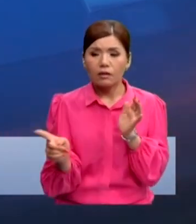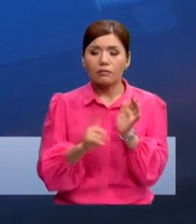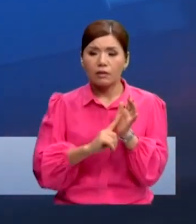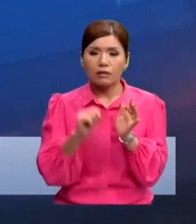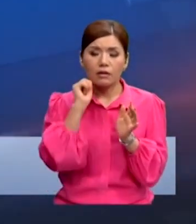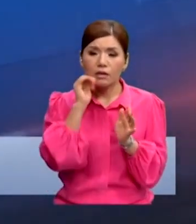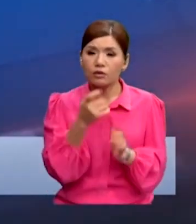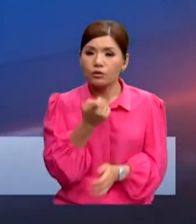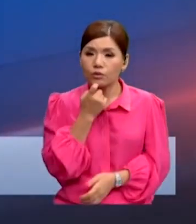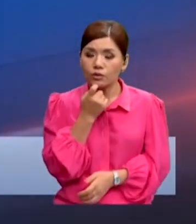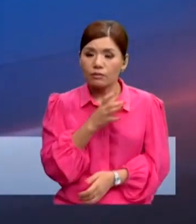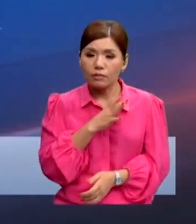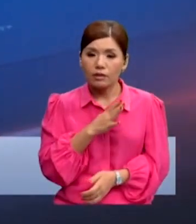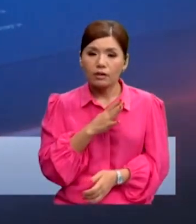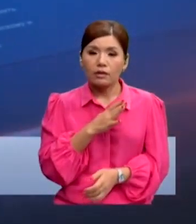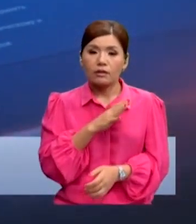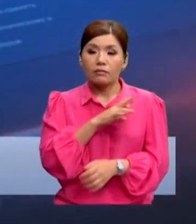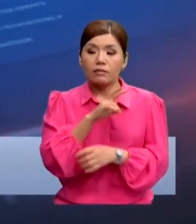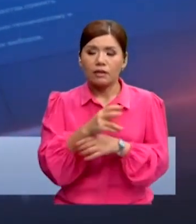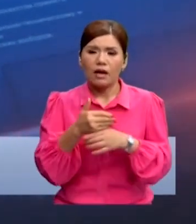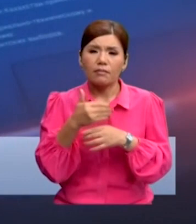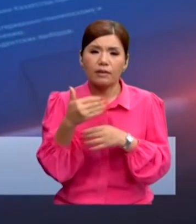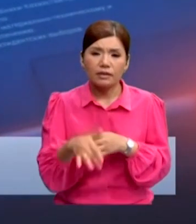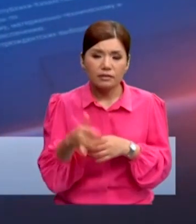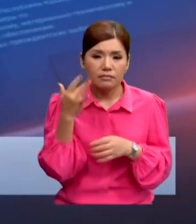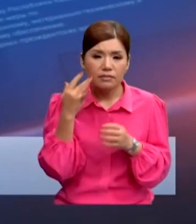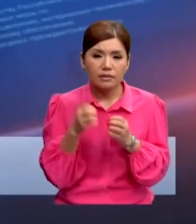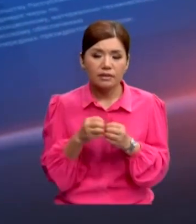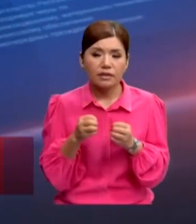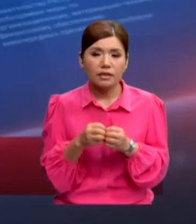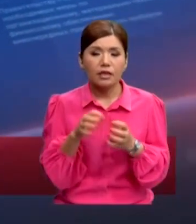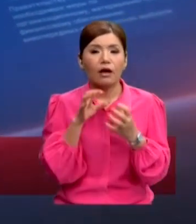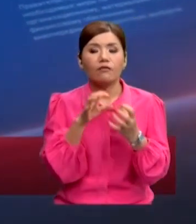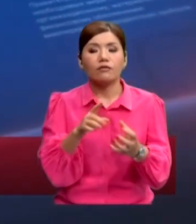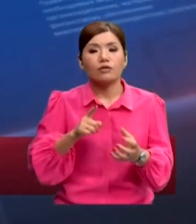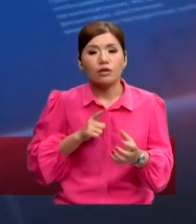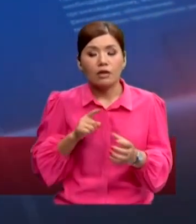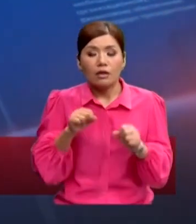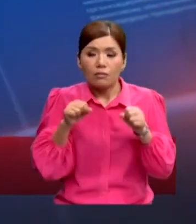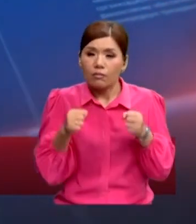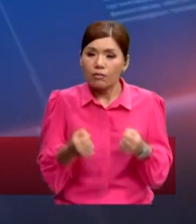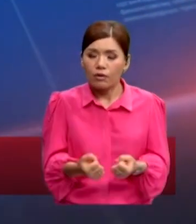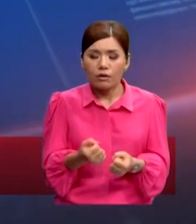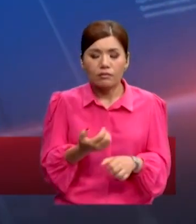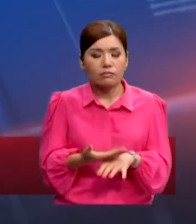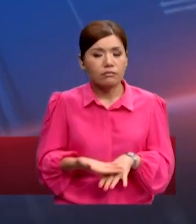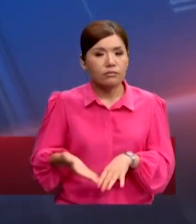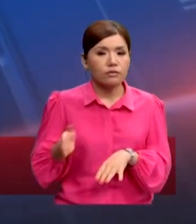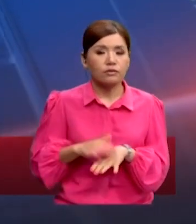на учебу. После приезжать я опаздывал, ждал автобус. А когда были морозы, это была очень большая